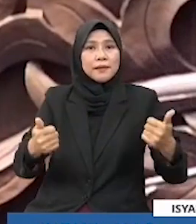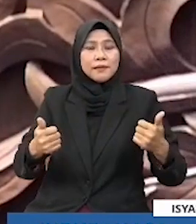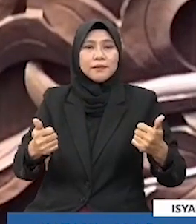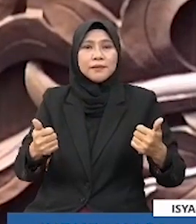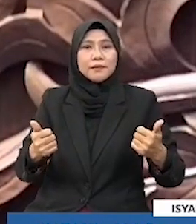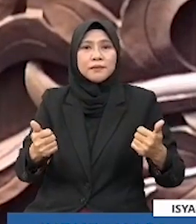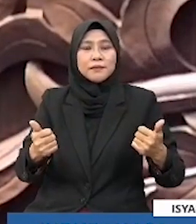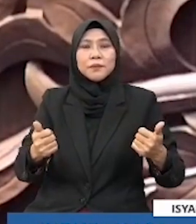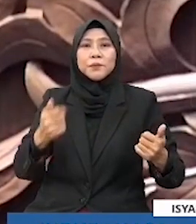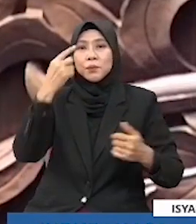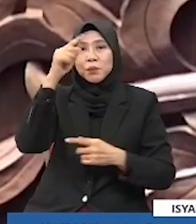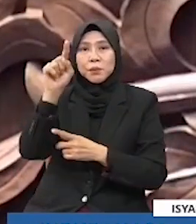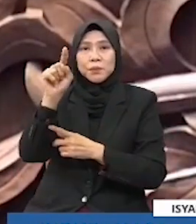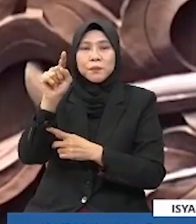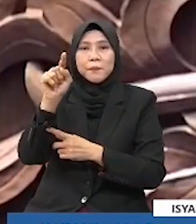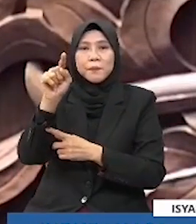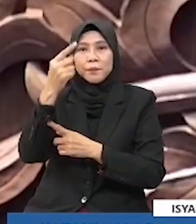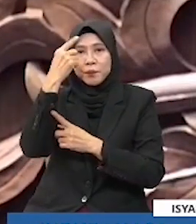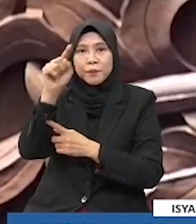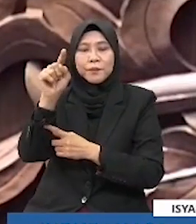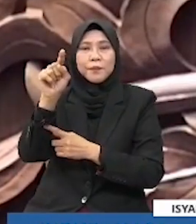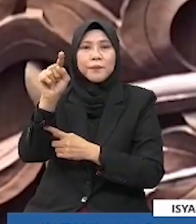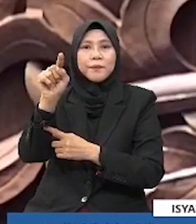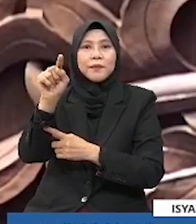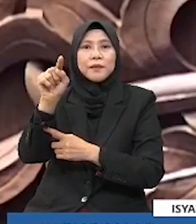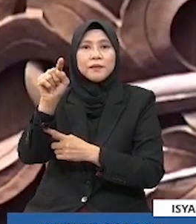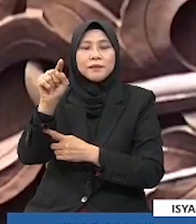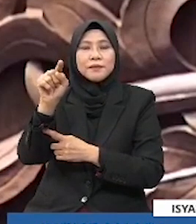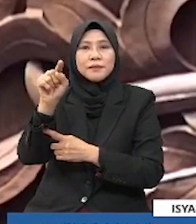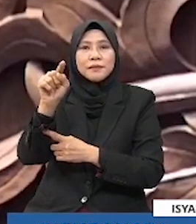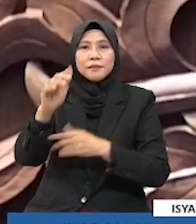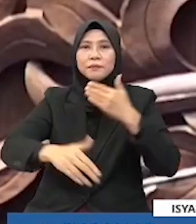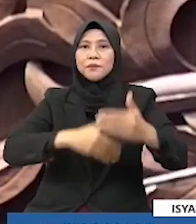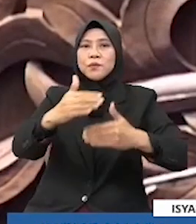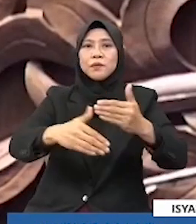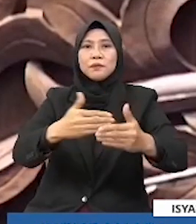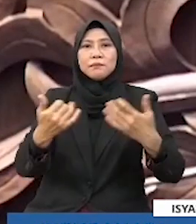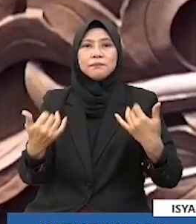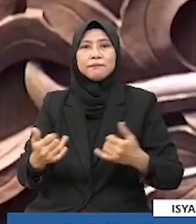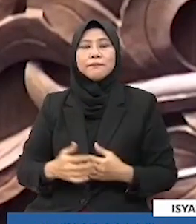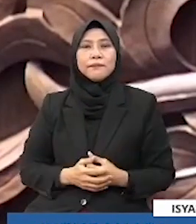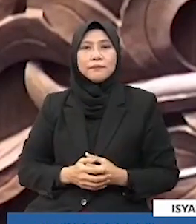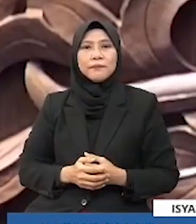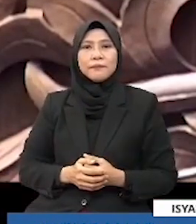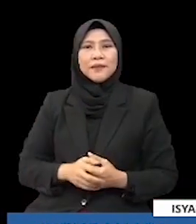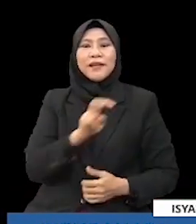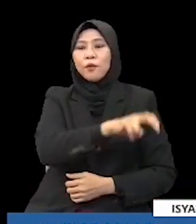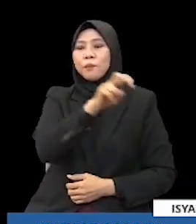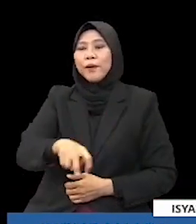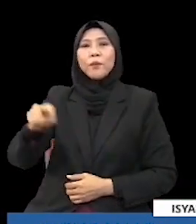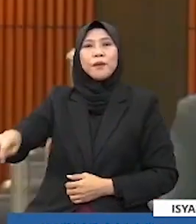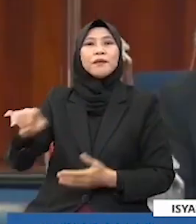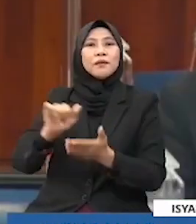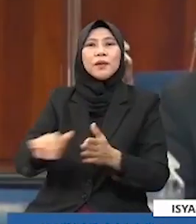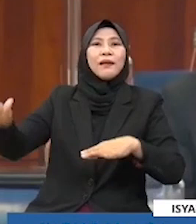Kesehatan am untuk untuk menjalankannya revolusi seterusnya yang lompat-lompat